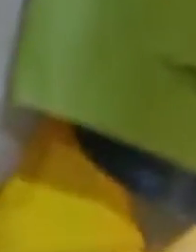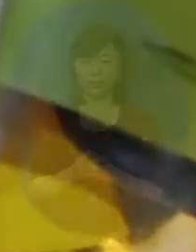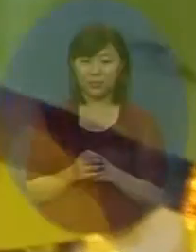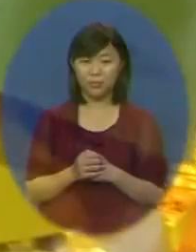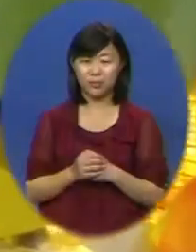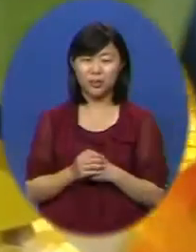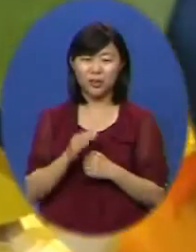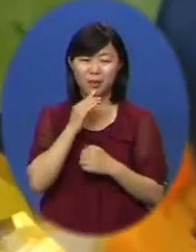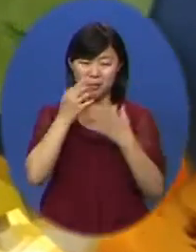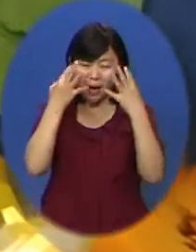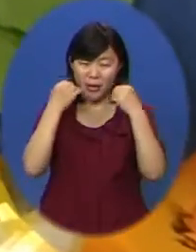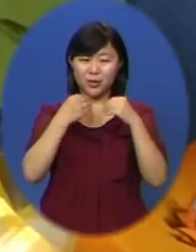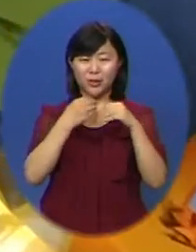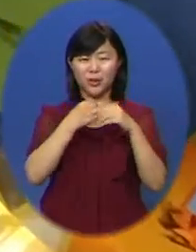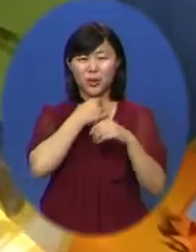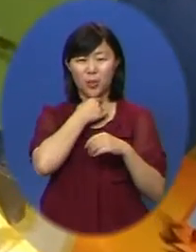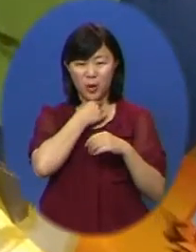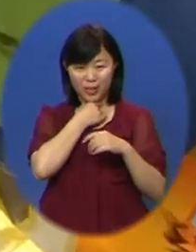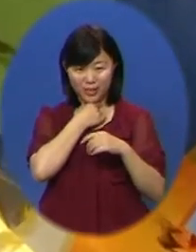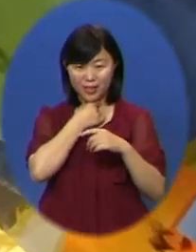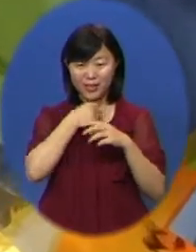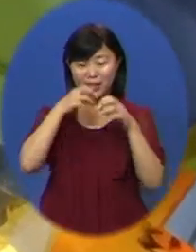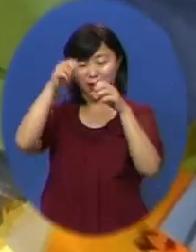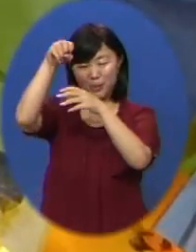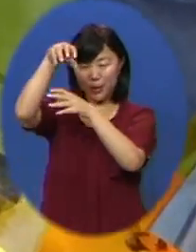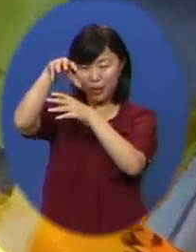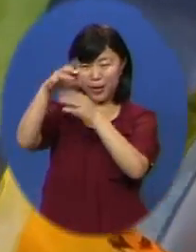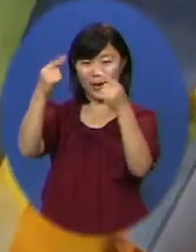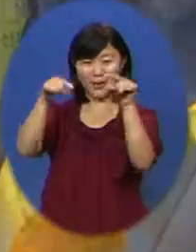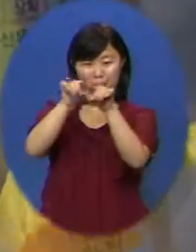엄청난 소원들이 오늘도 시장의 불을 밝히고 있다.